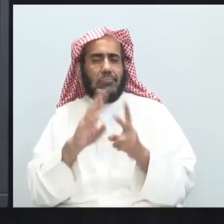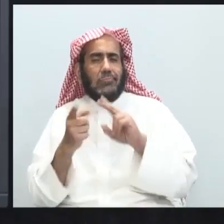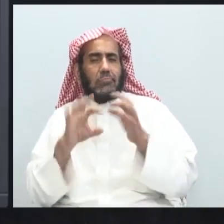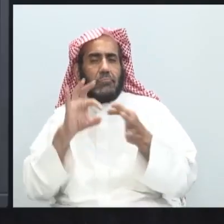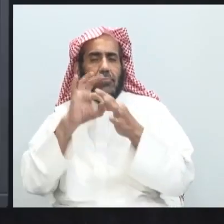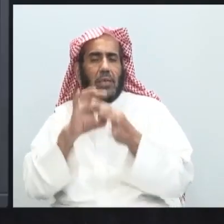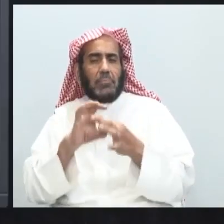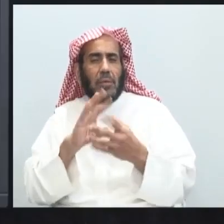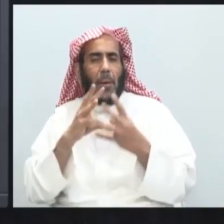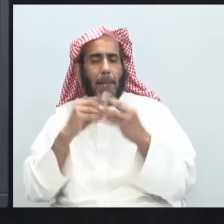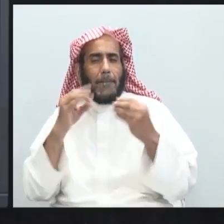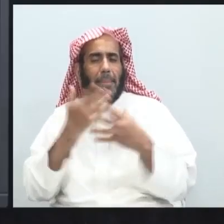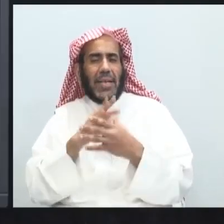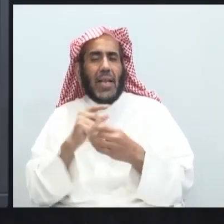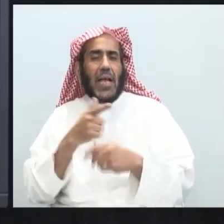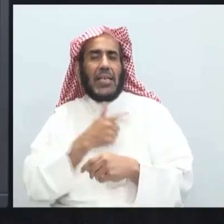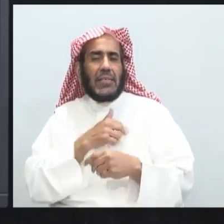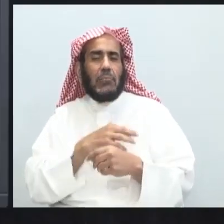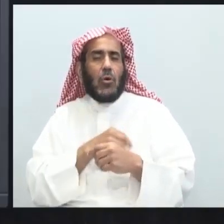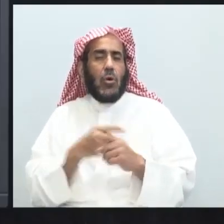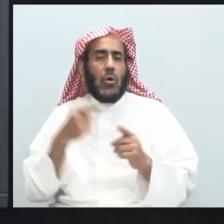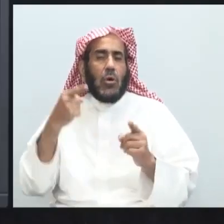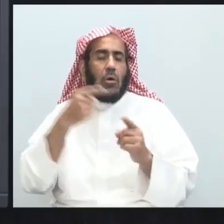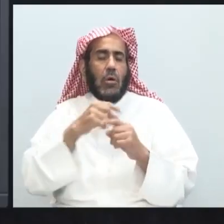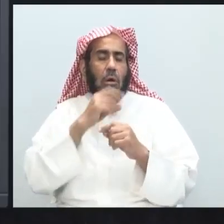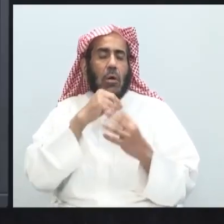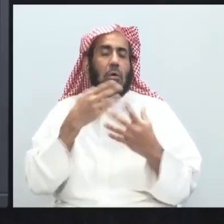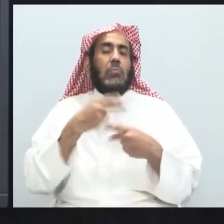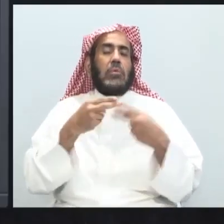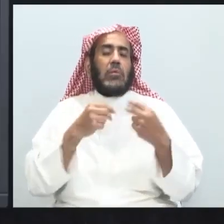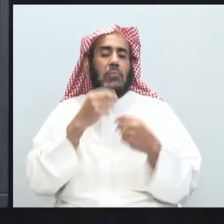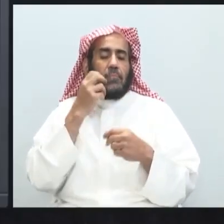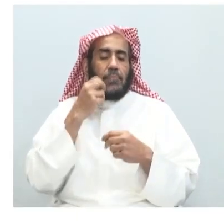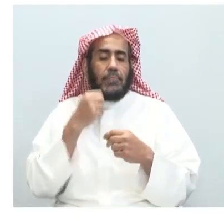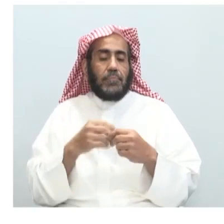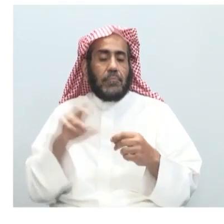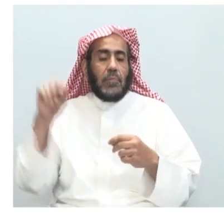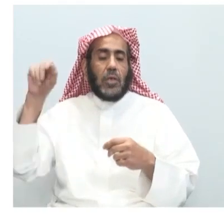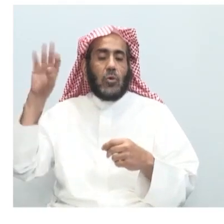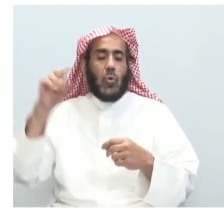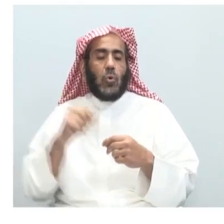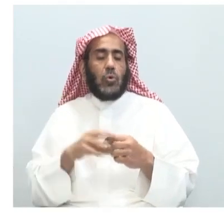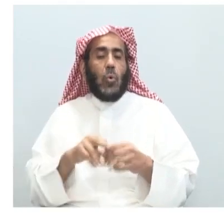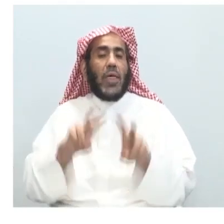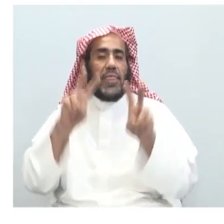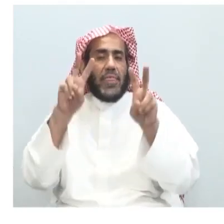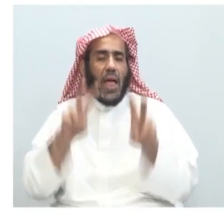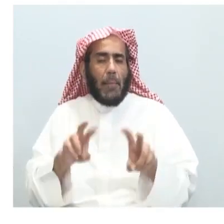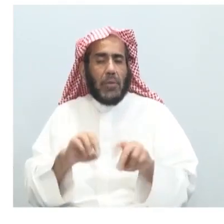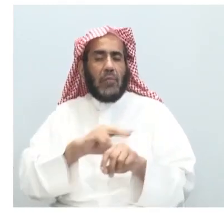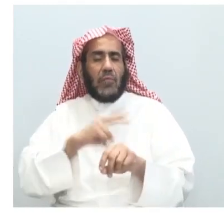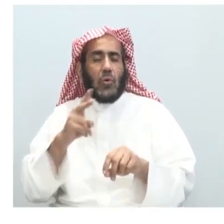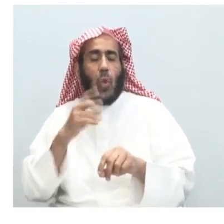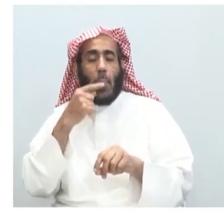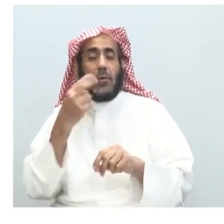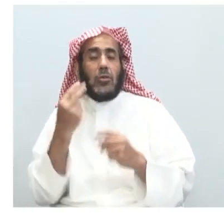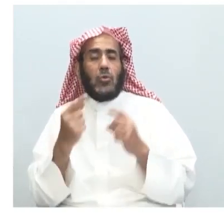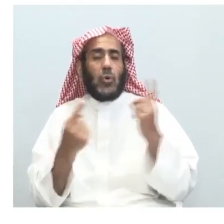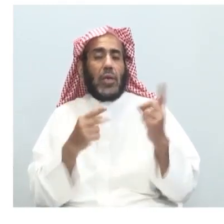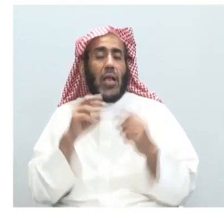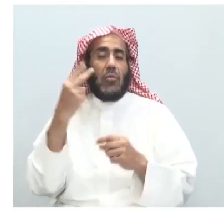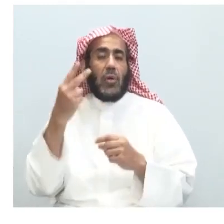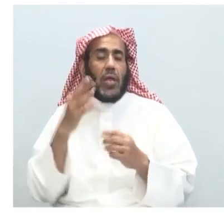ربط بين الاسم وما يتكون اذا الجلوكوز هو ثابت في كل من السكرين